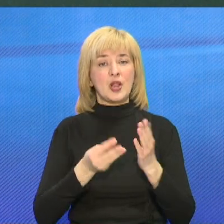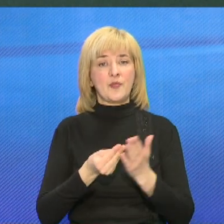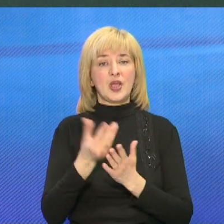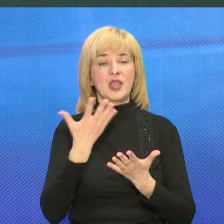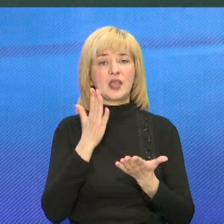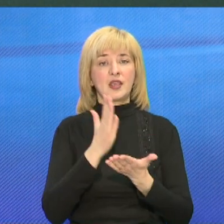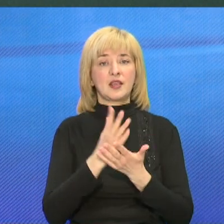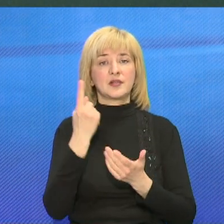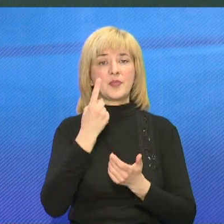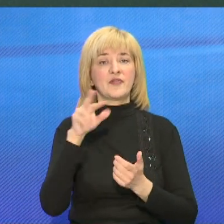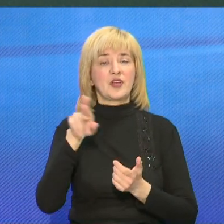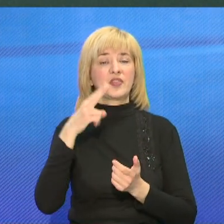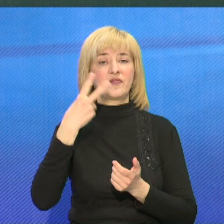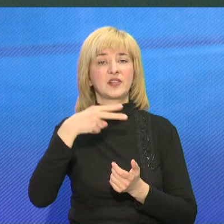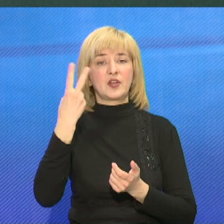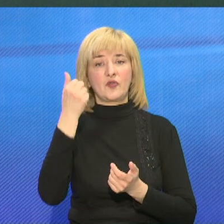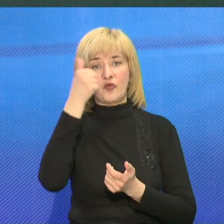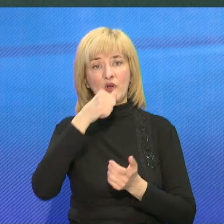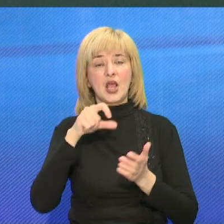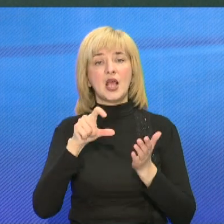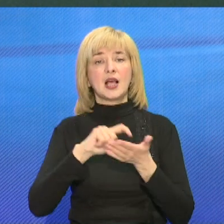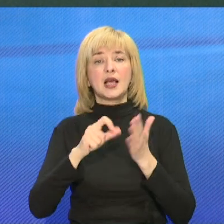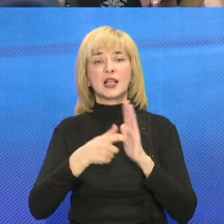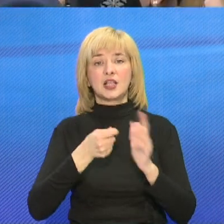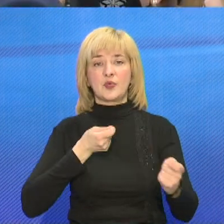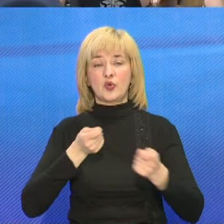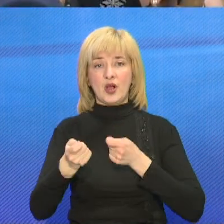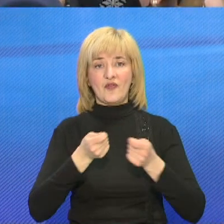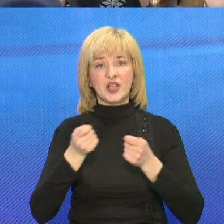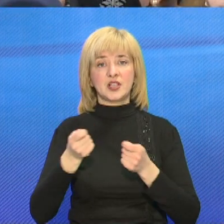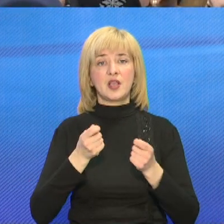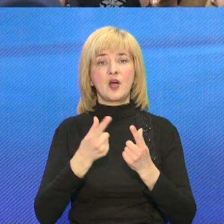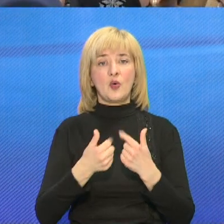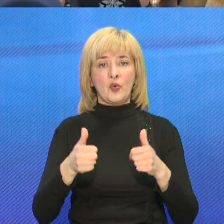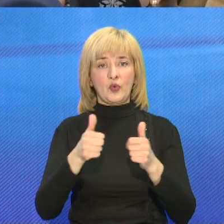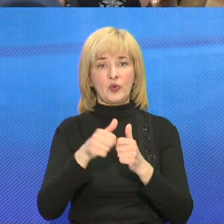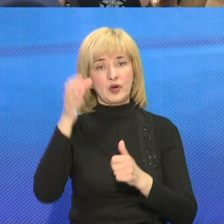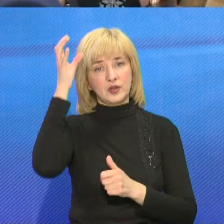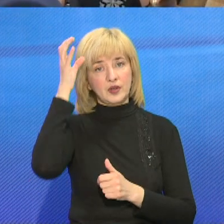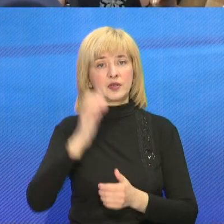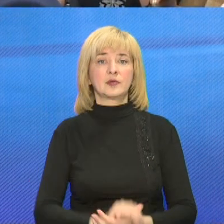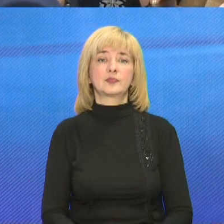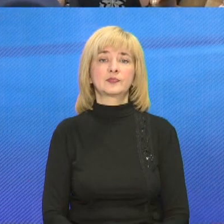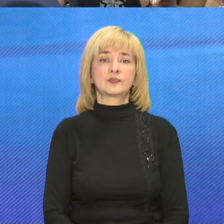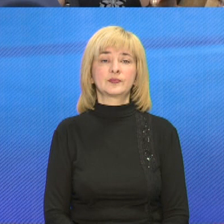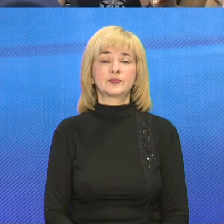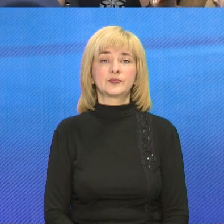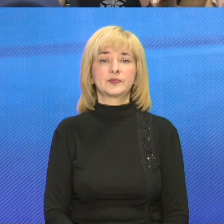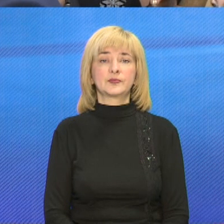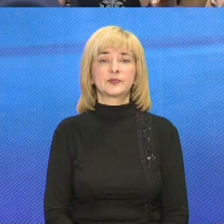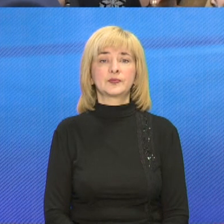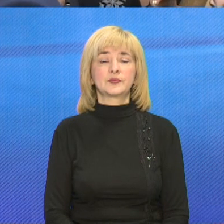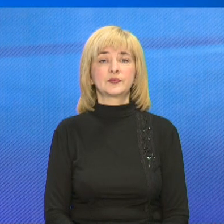1 студеня 2022 года классным керовникам и кураторам групп установ прав техэдукации.